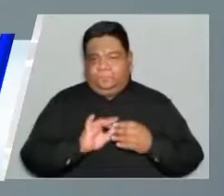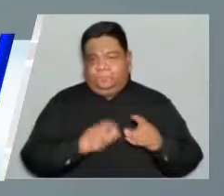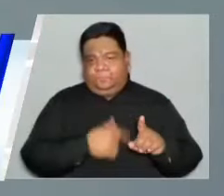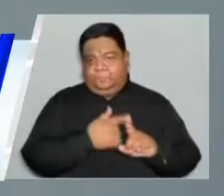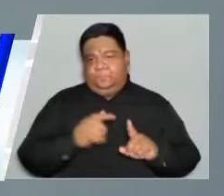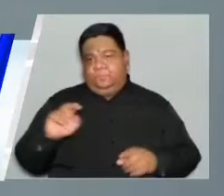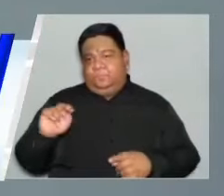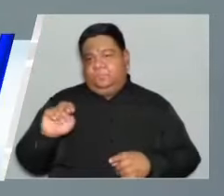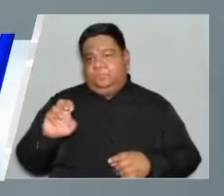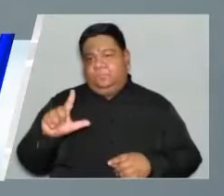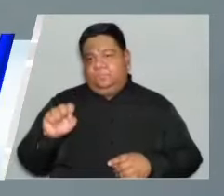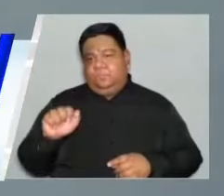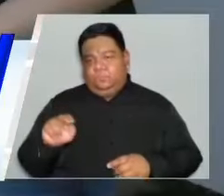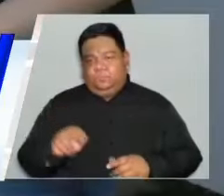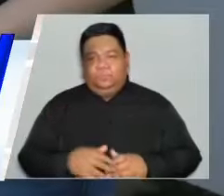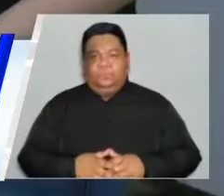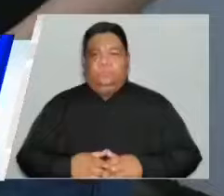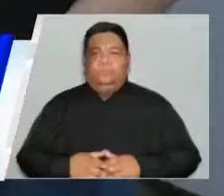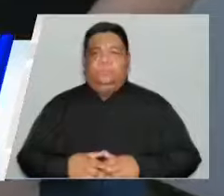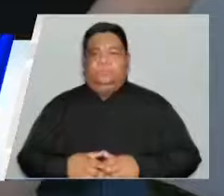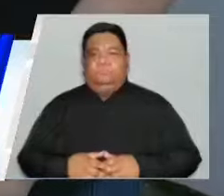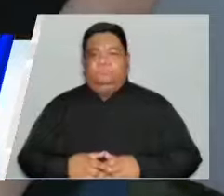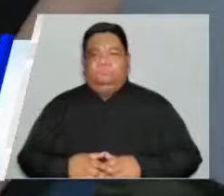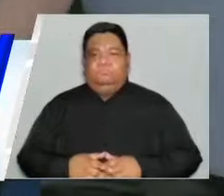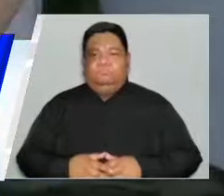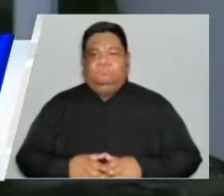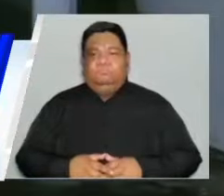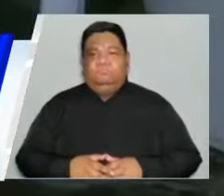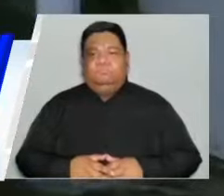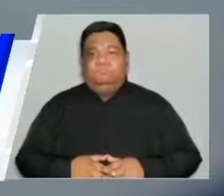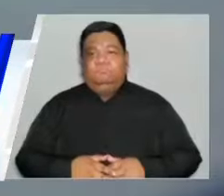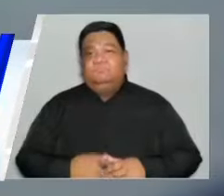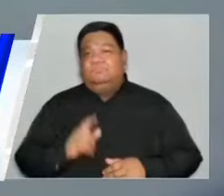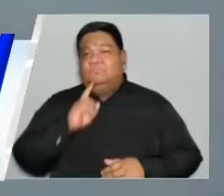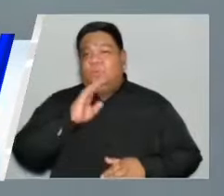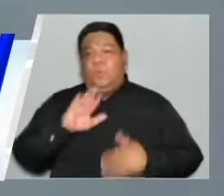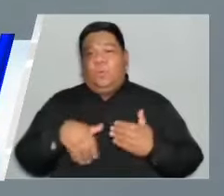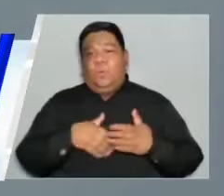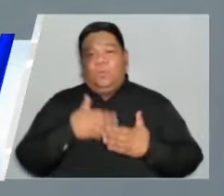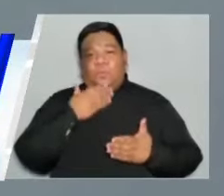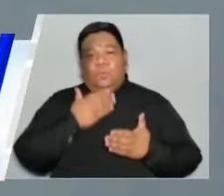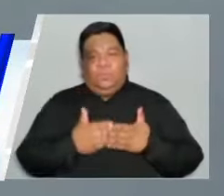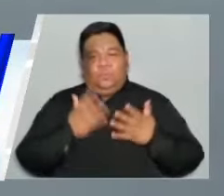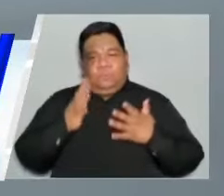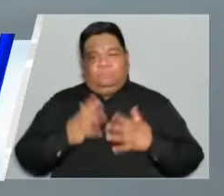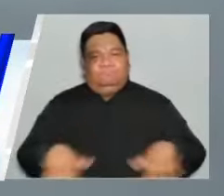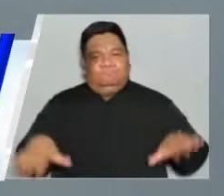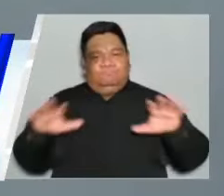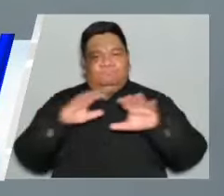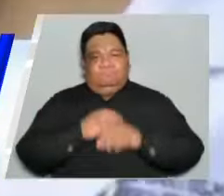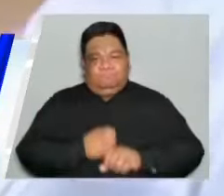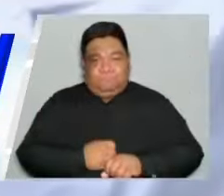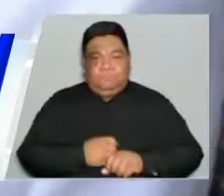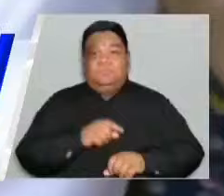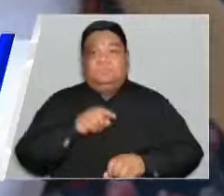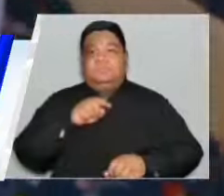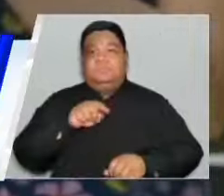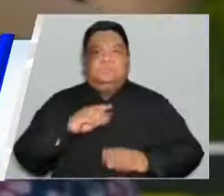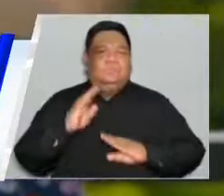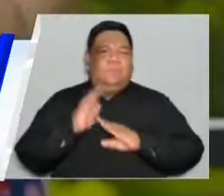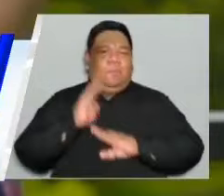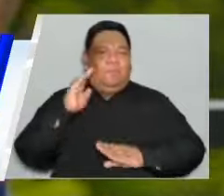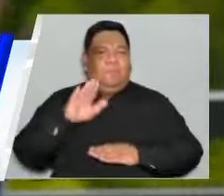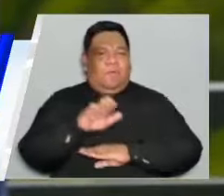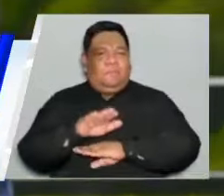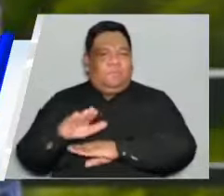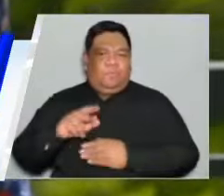Ba't di niyo po sinasabi sa akin? All good things must come to an end. Gaya na lang ng certified top rating afternoon prime series na